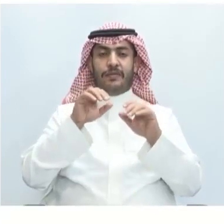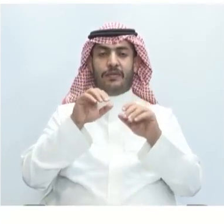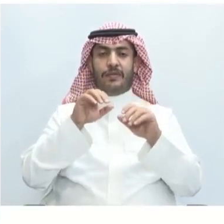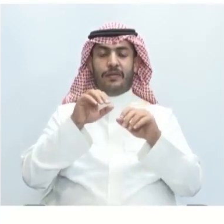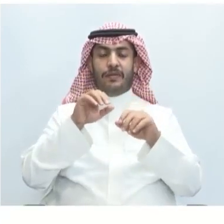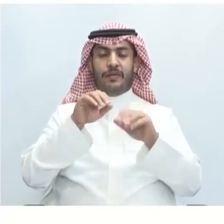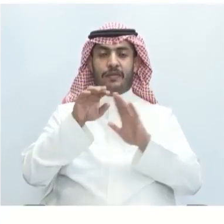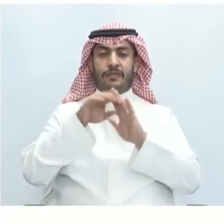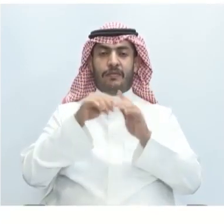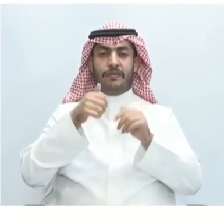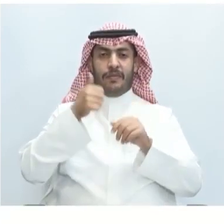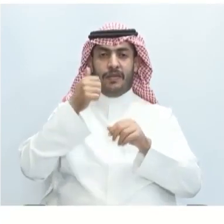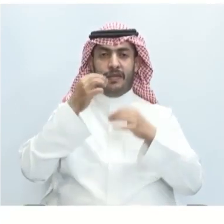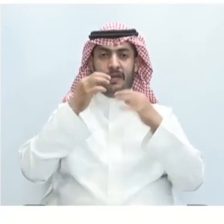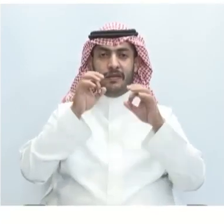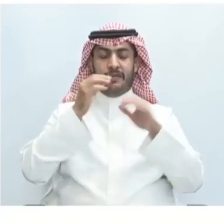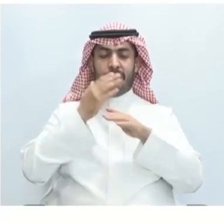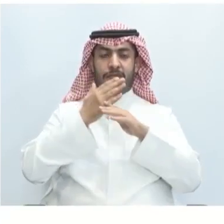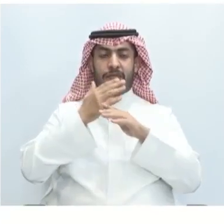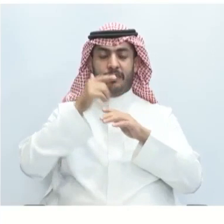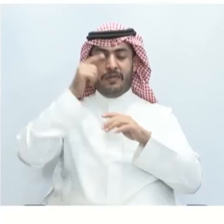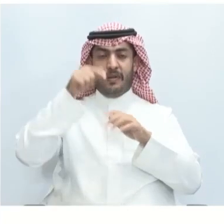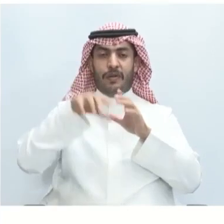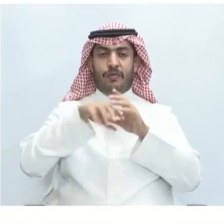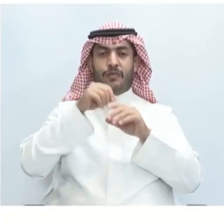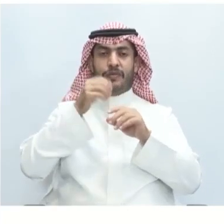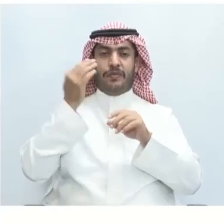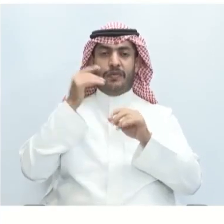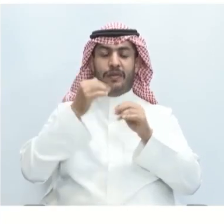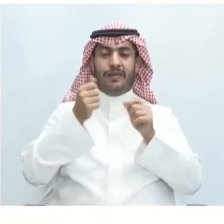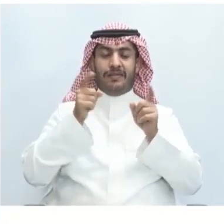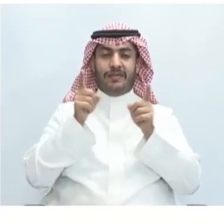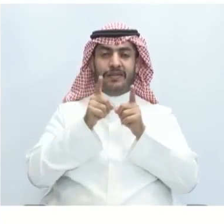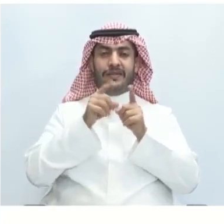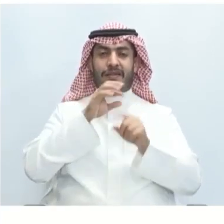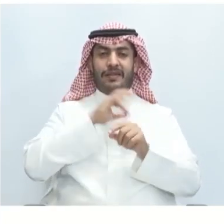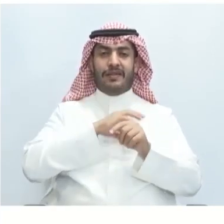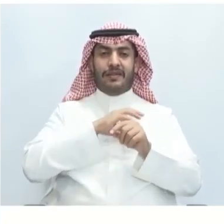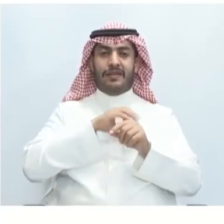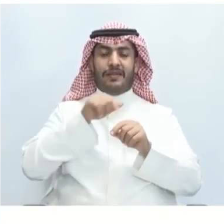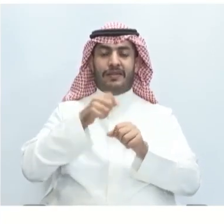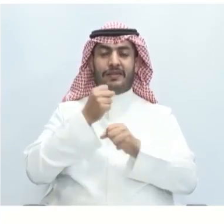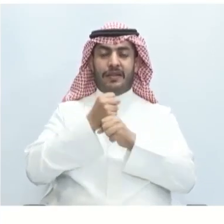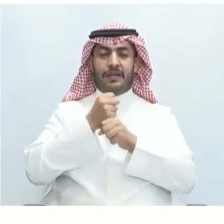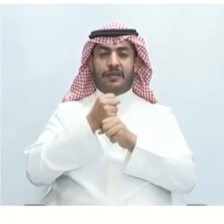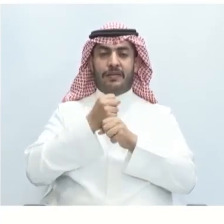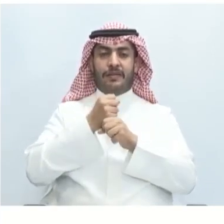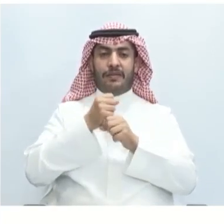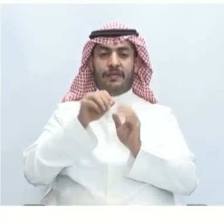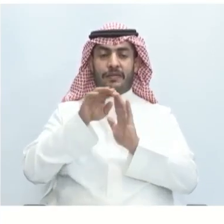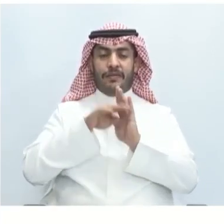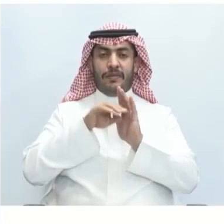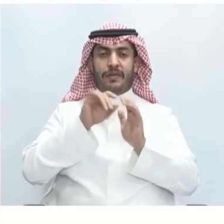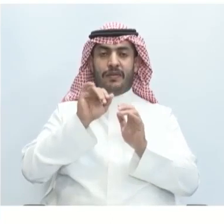ادنى ممكن نحن في المش السابق كنا نبحث عن اقصى ربح الان سنستخدم الماين كن نستخدم